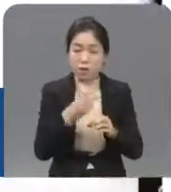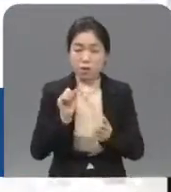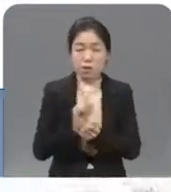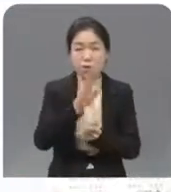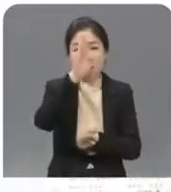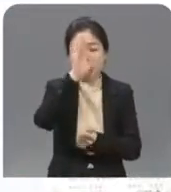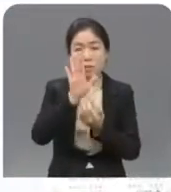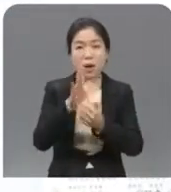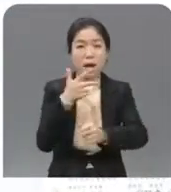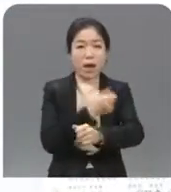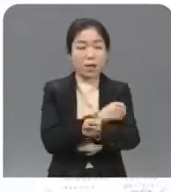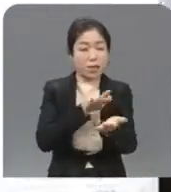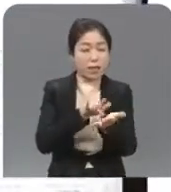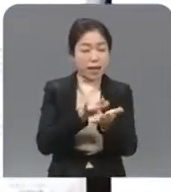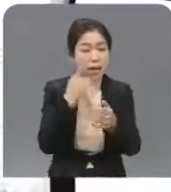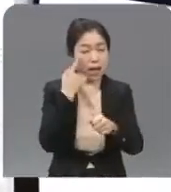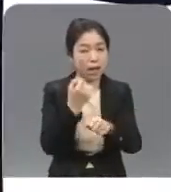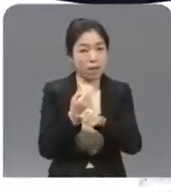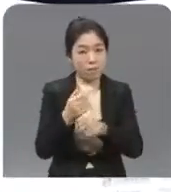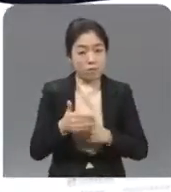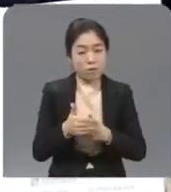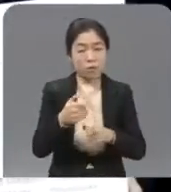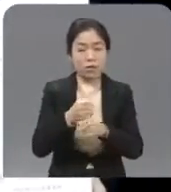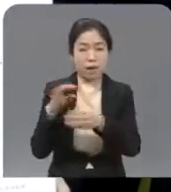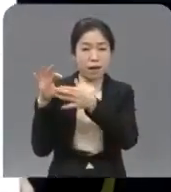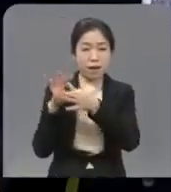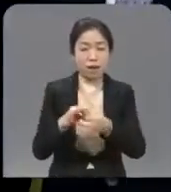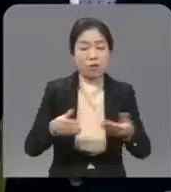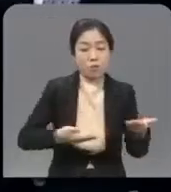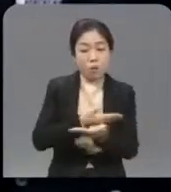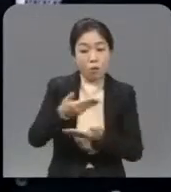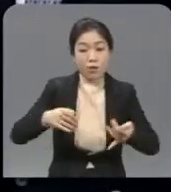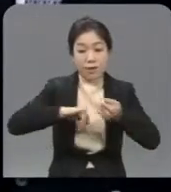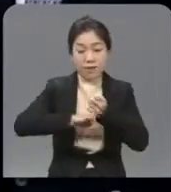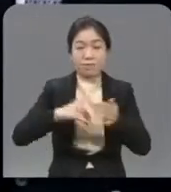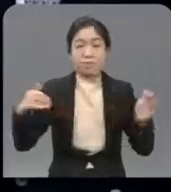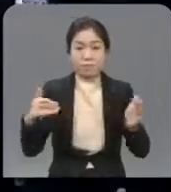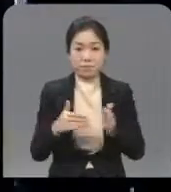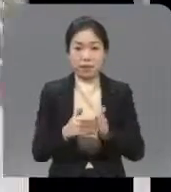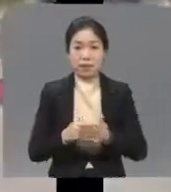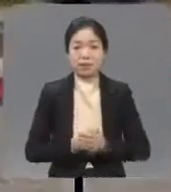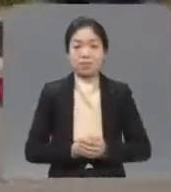질환 백신과 치료제 개발을 추진하고 지속적인 상호 교류를 약속했습니다.